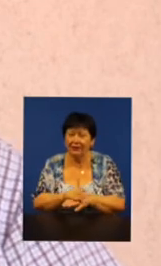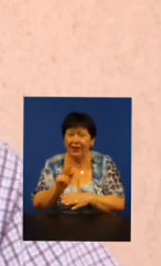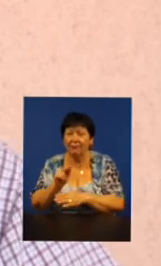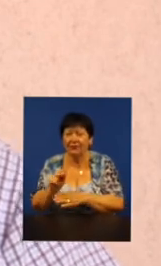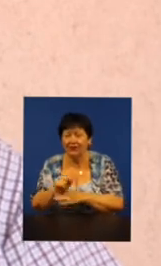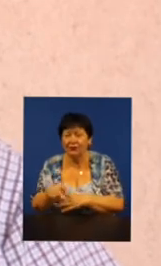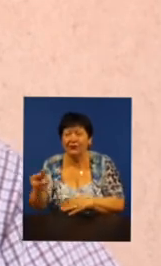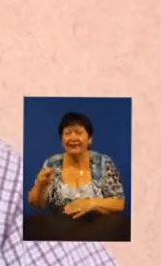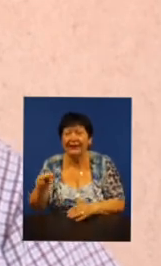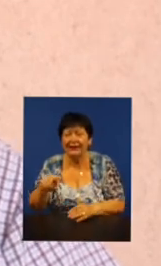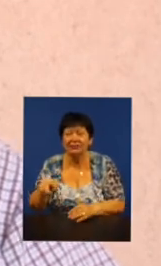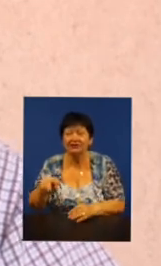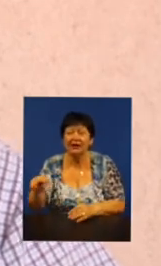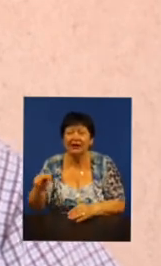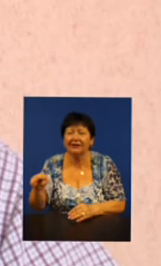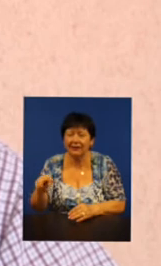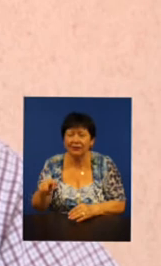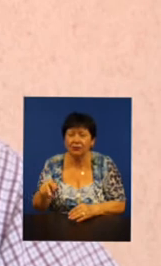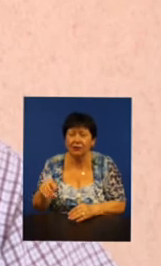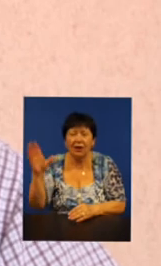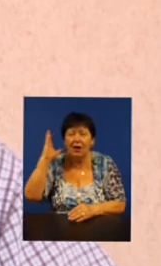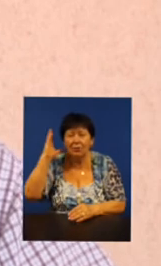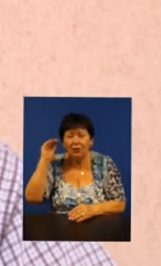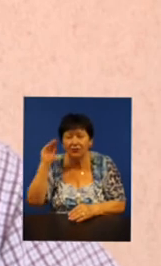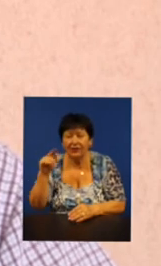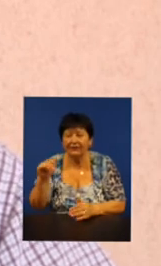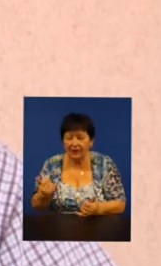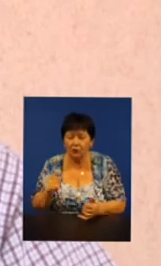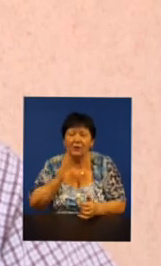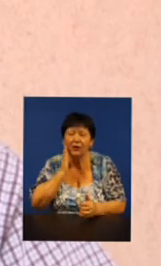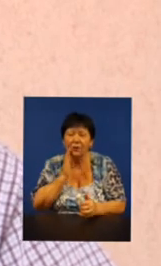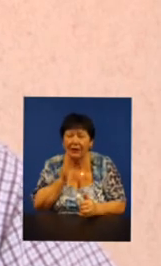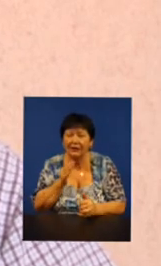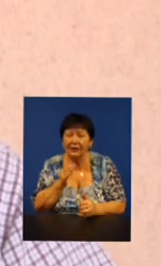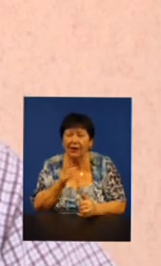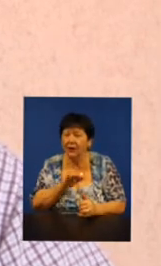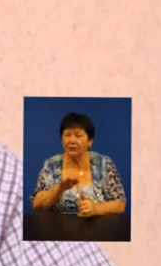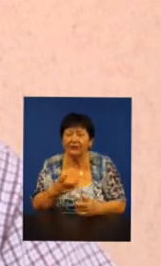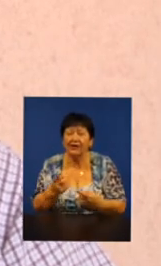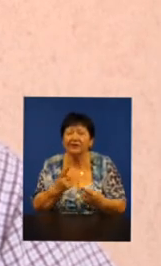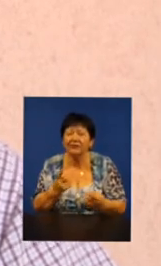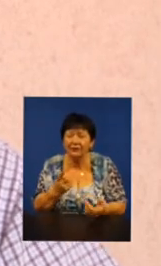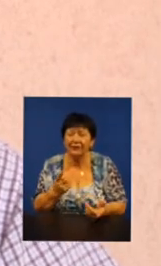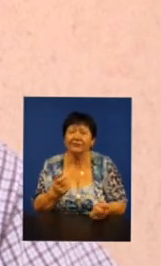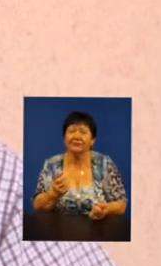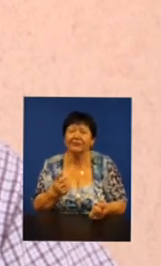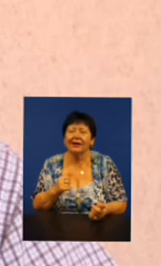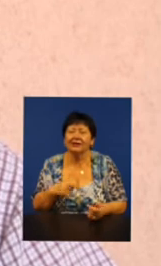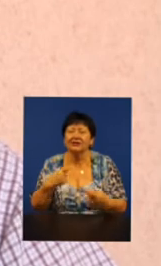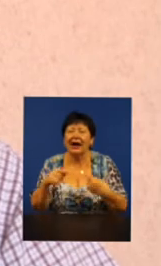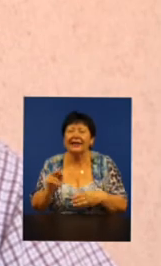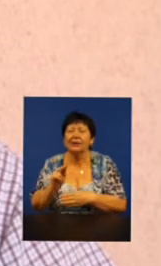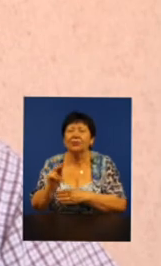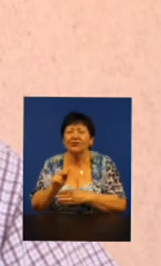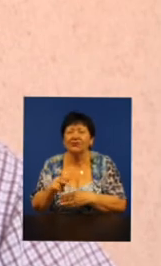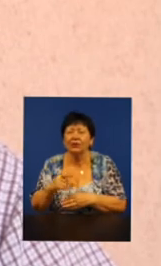de limbă și literatură, atunci moldovenească, acum evident română, nici nu se discută, dar și alți profesori de